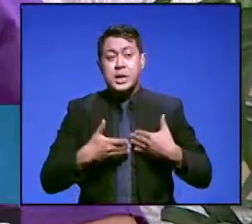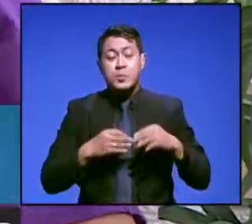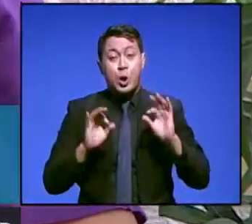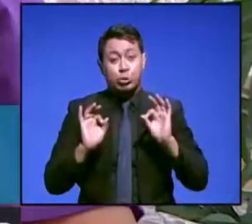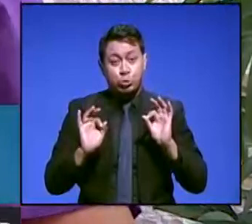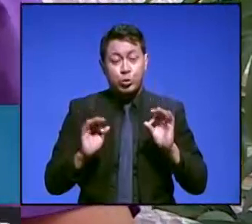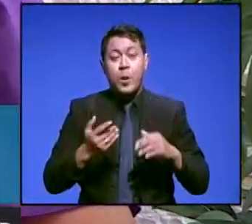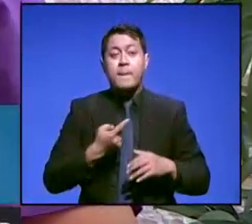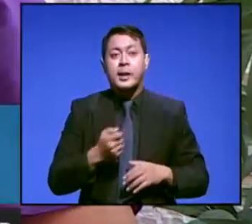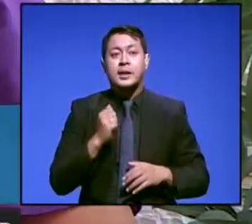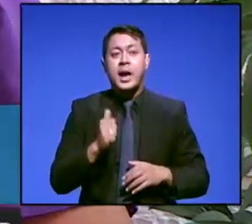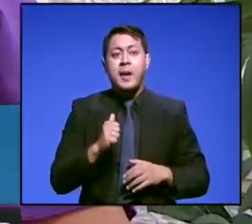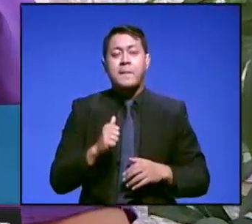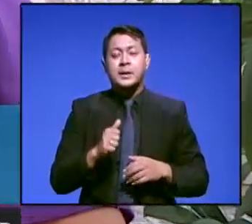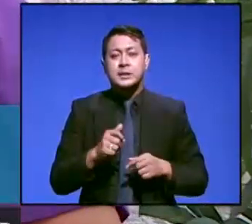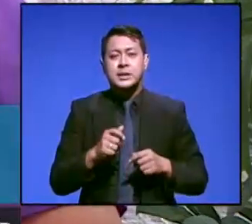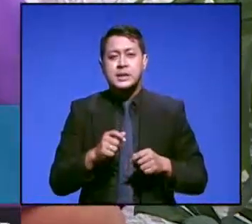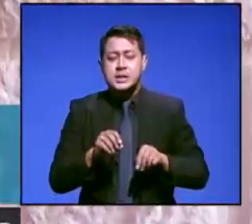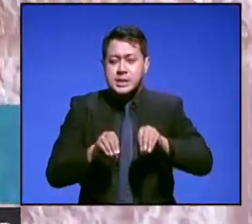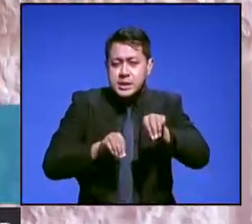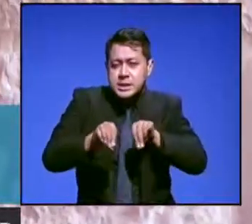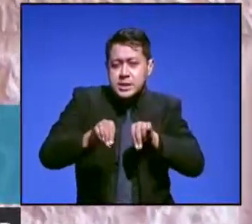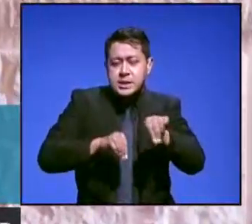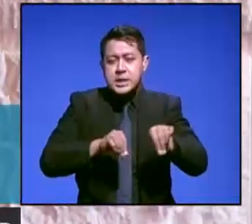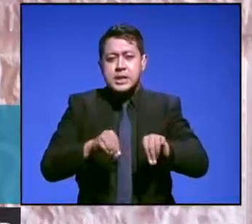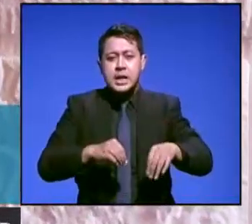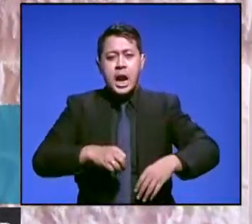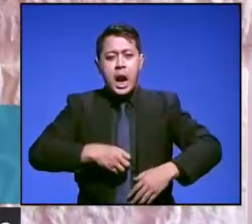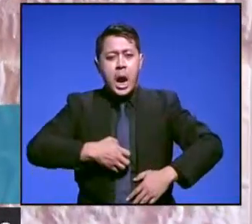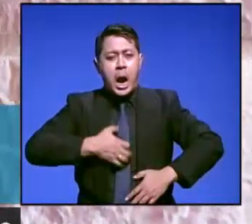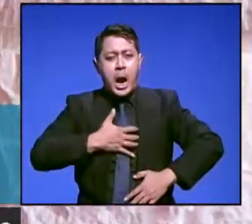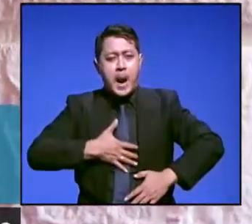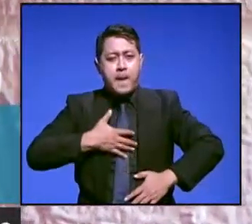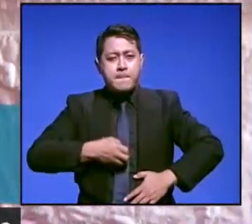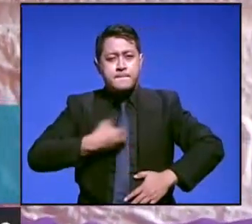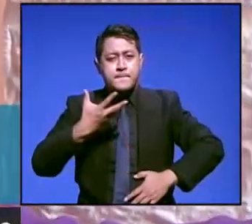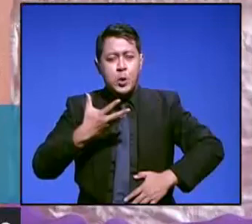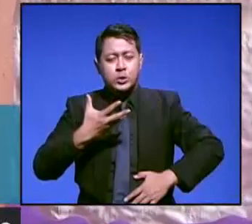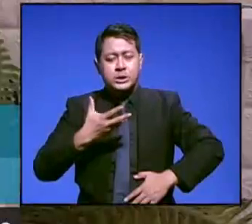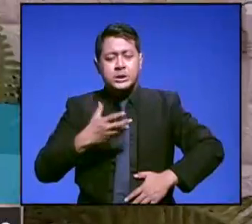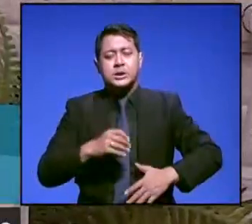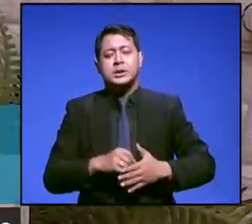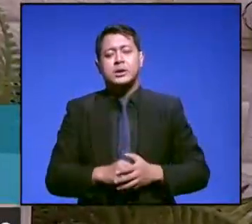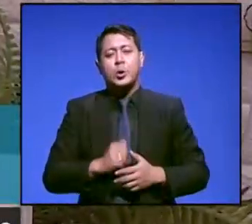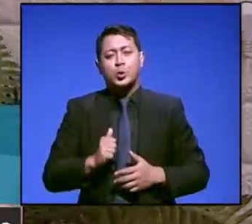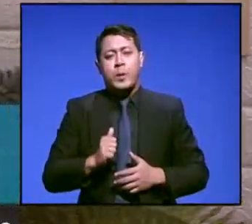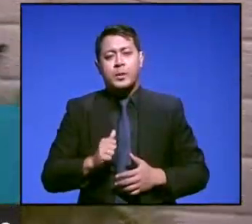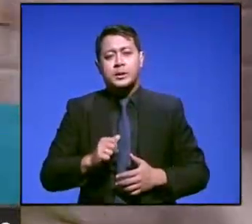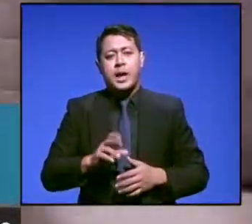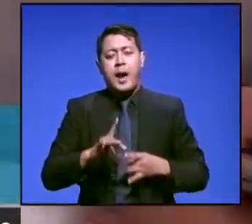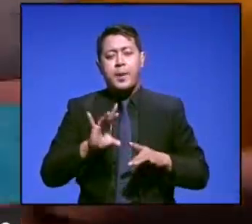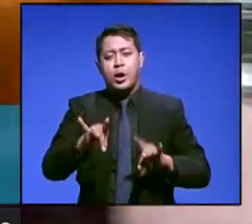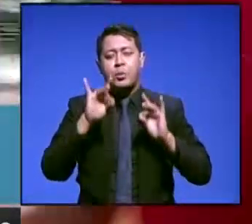cukup, kita bisa mengontrol emosi yang juga berpengaruh pada pengambilan keputusan-keputusan dalam